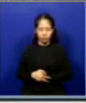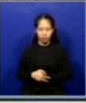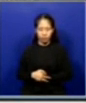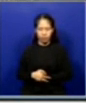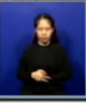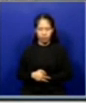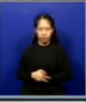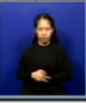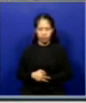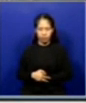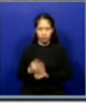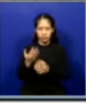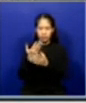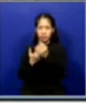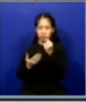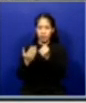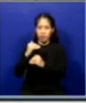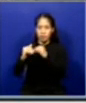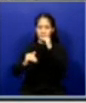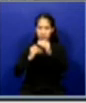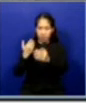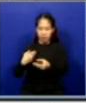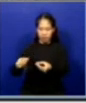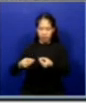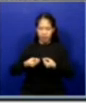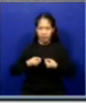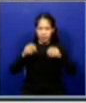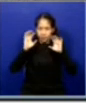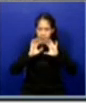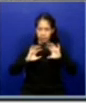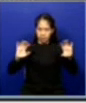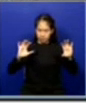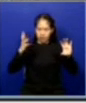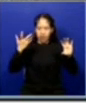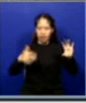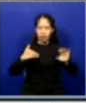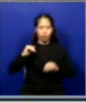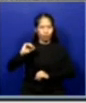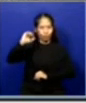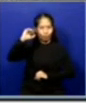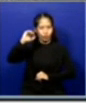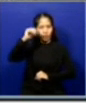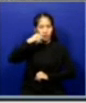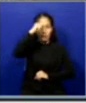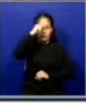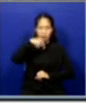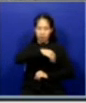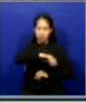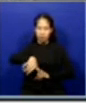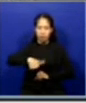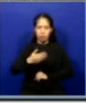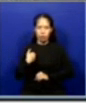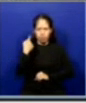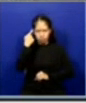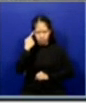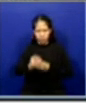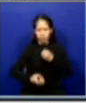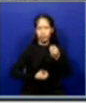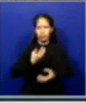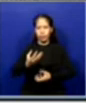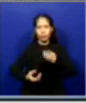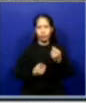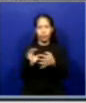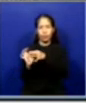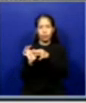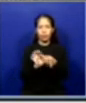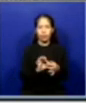สภาพัฒน์ให้ข้าราชการและผู้ใหญ่ในประเทศนี้แสดงความคิดเห็นเกี่ยวกับ SME